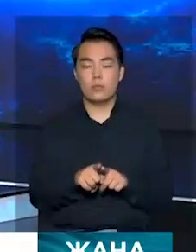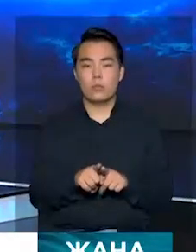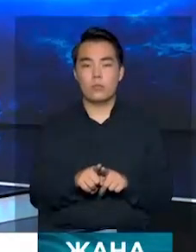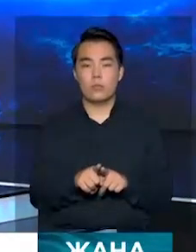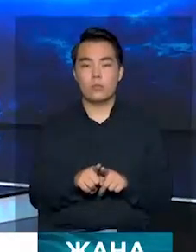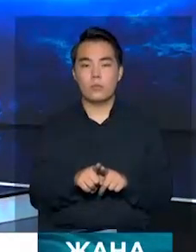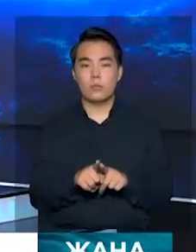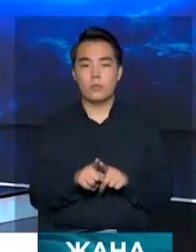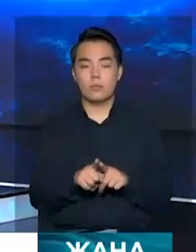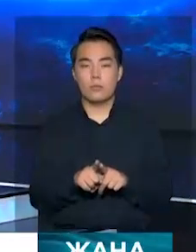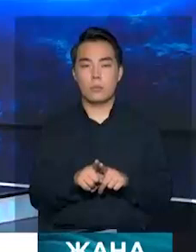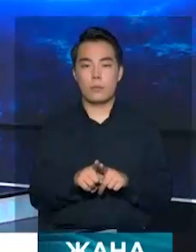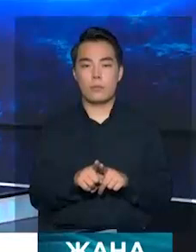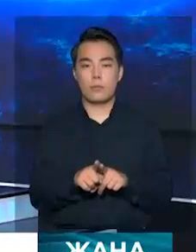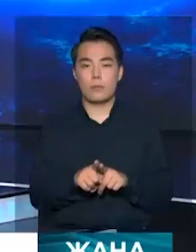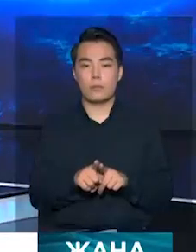бүгін